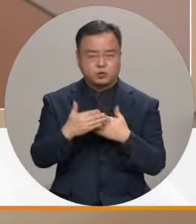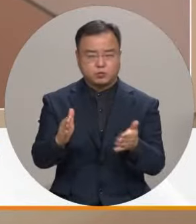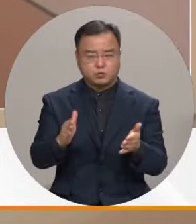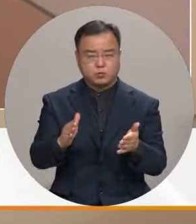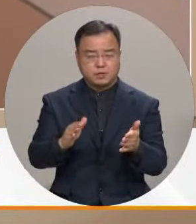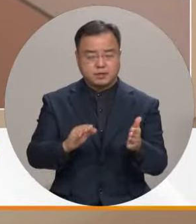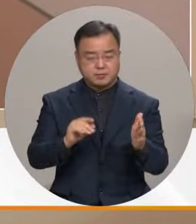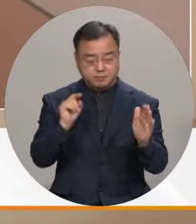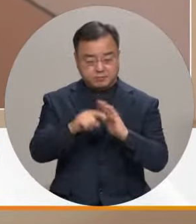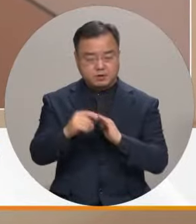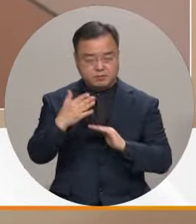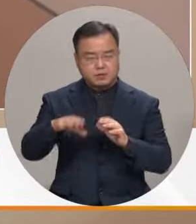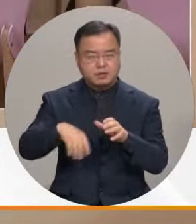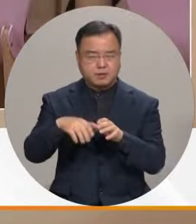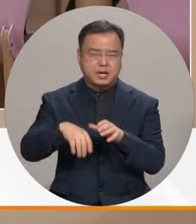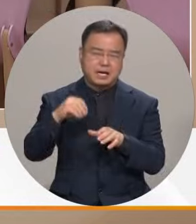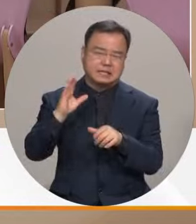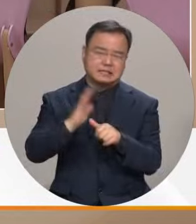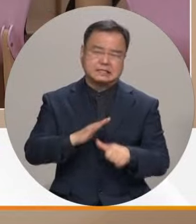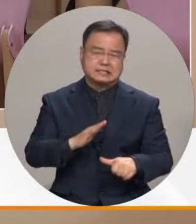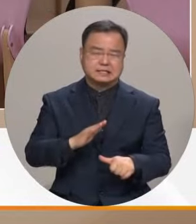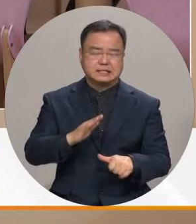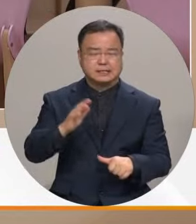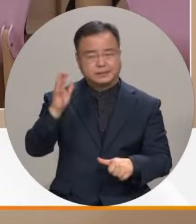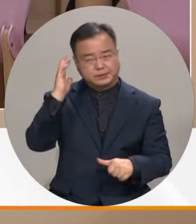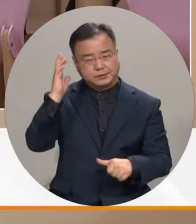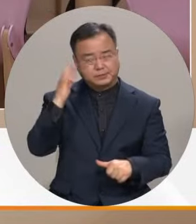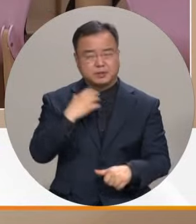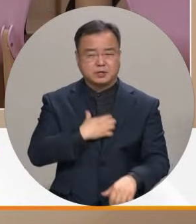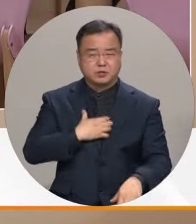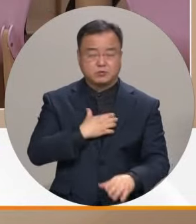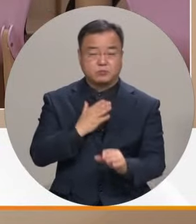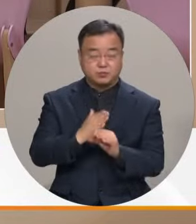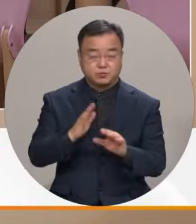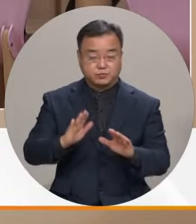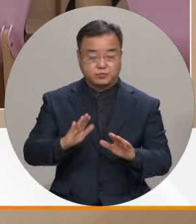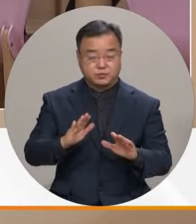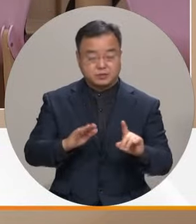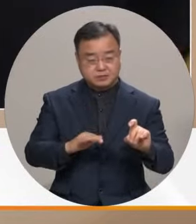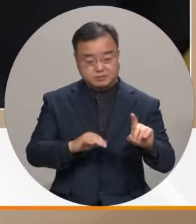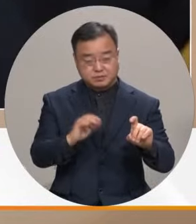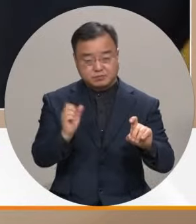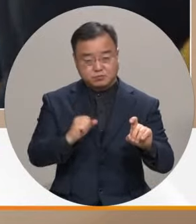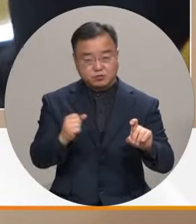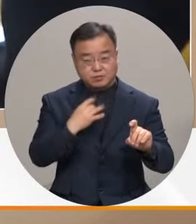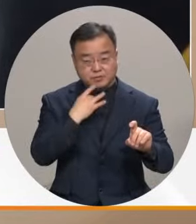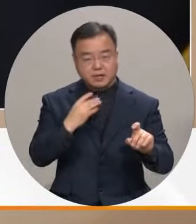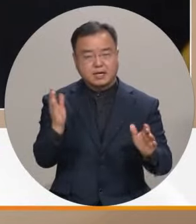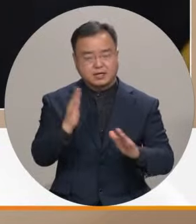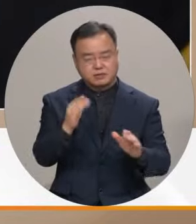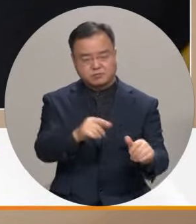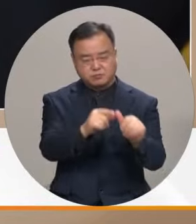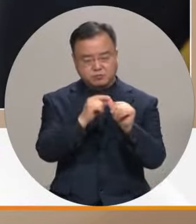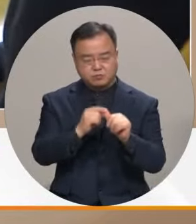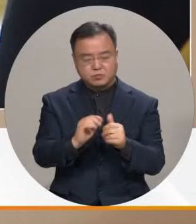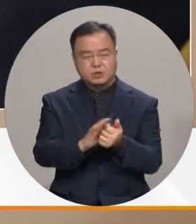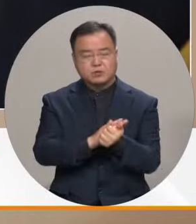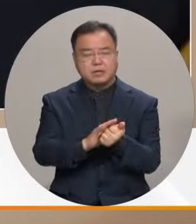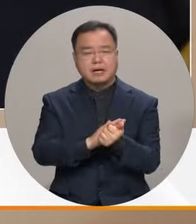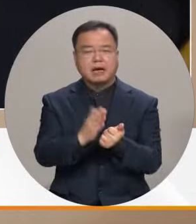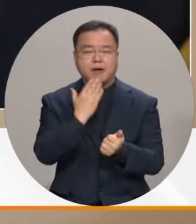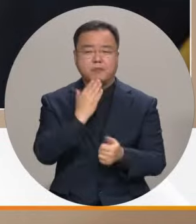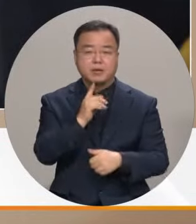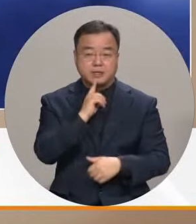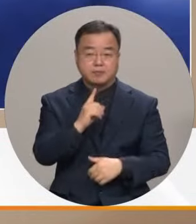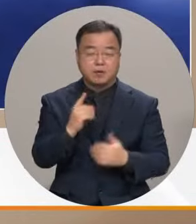큽니다 최근 발표된 자료를 보니 그간 돌봄교실이 11% 학생들만 수용을 했더라고요 초등학교 앞에 늘어서 있던